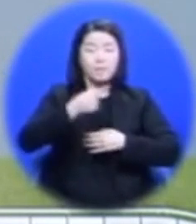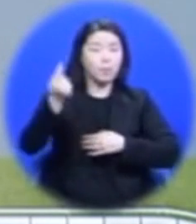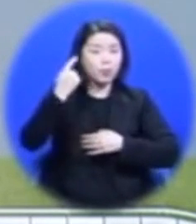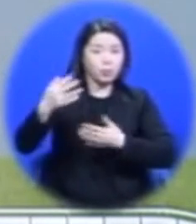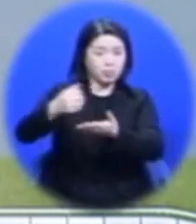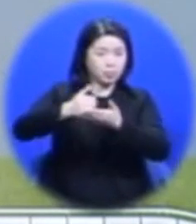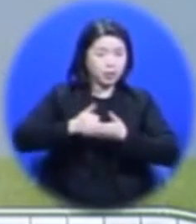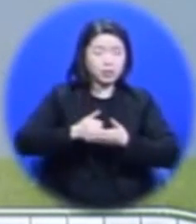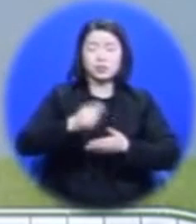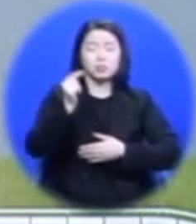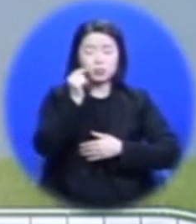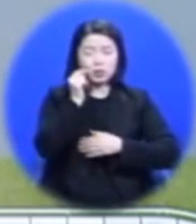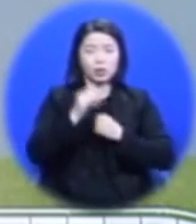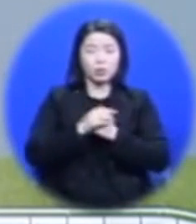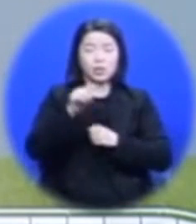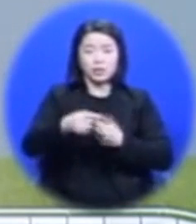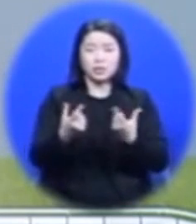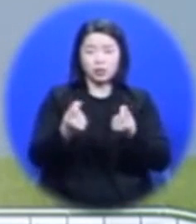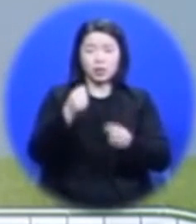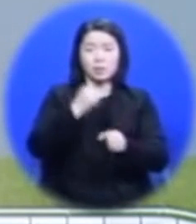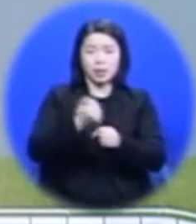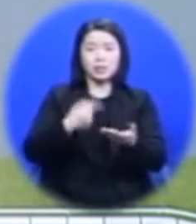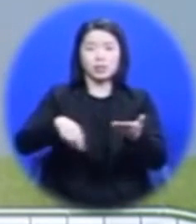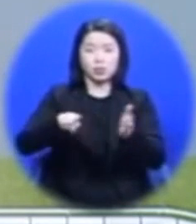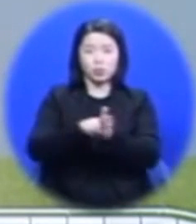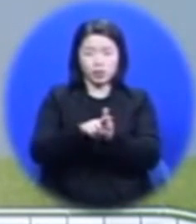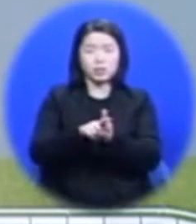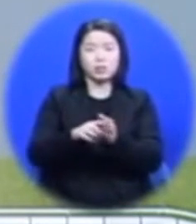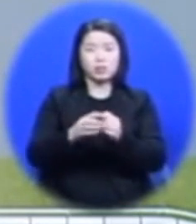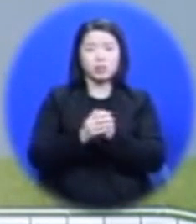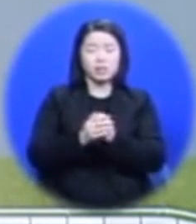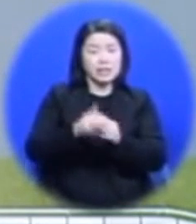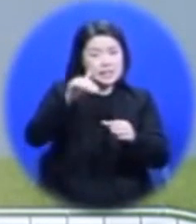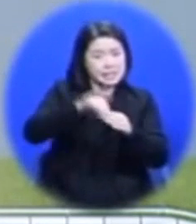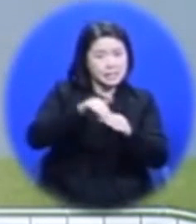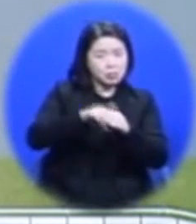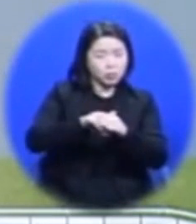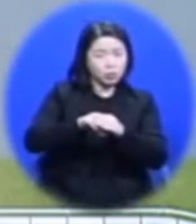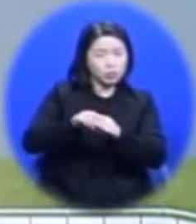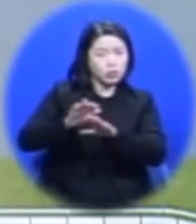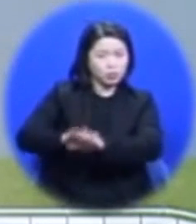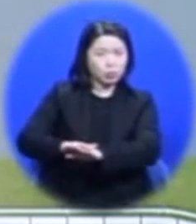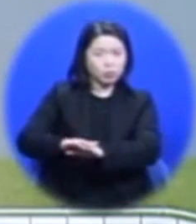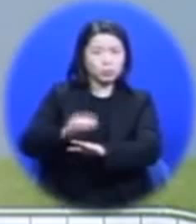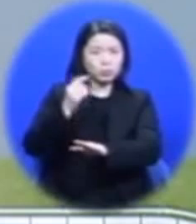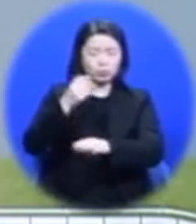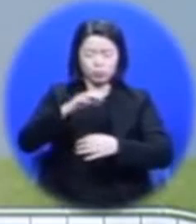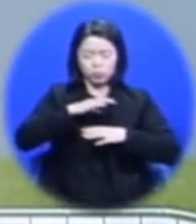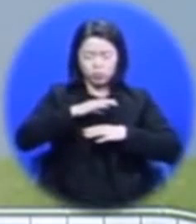못하고 그렇게 만들려고 심어놓은 무서운 악입니다.